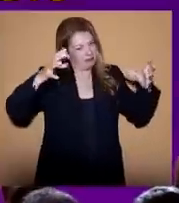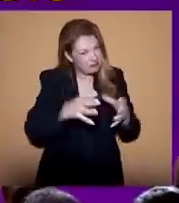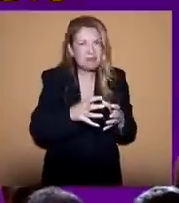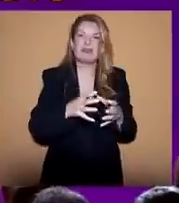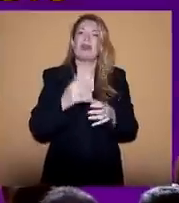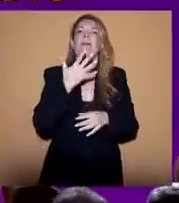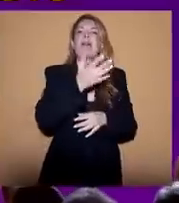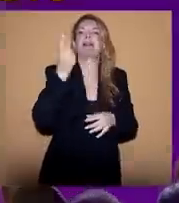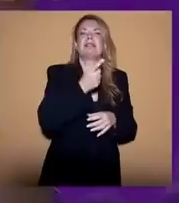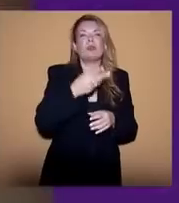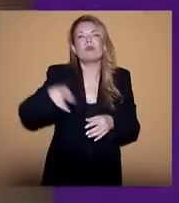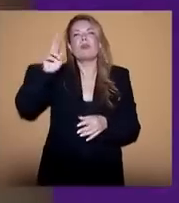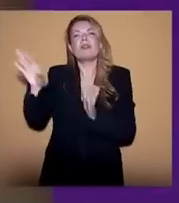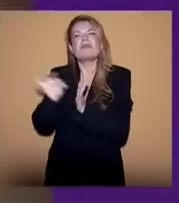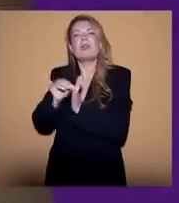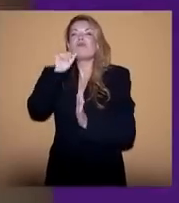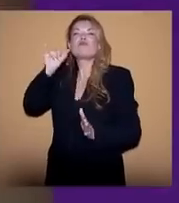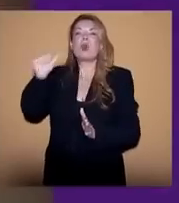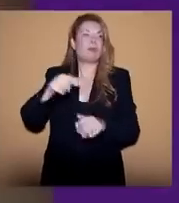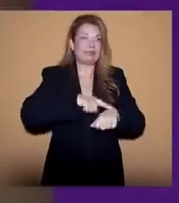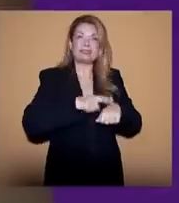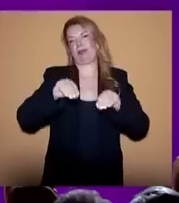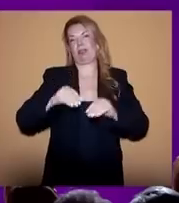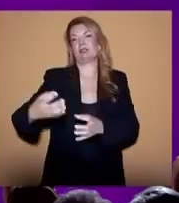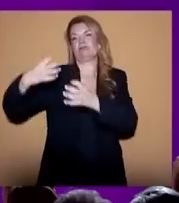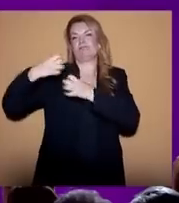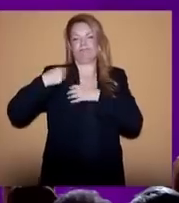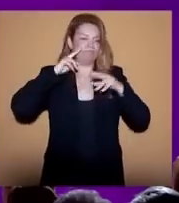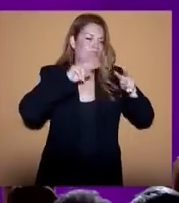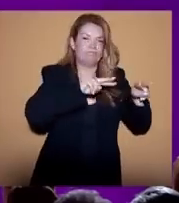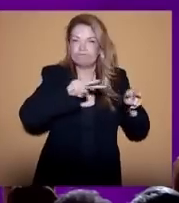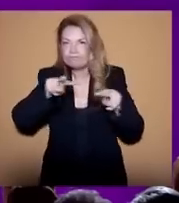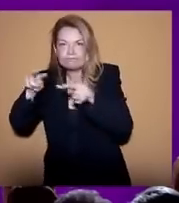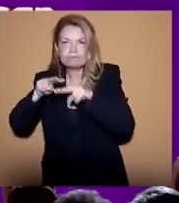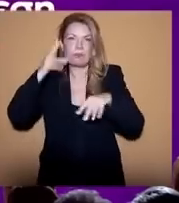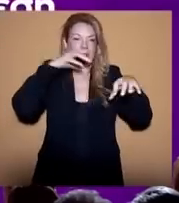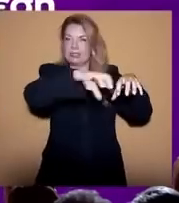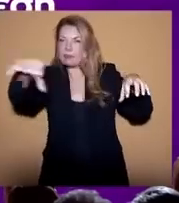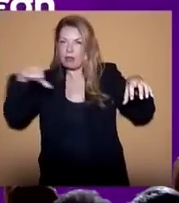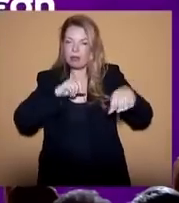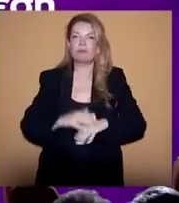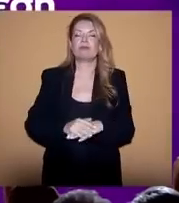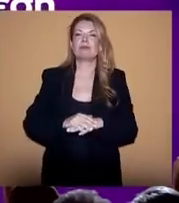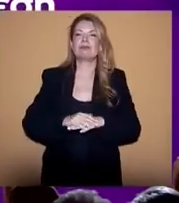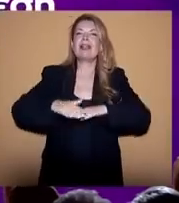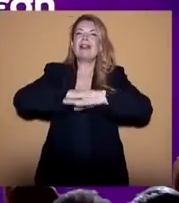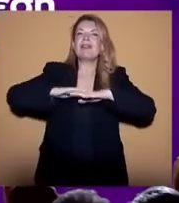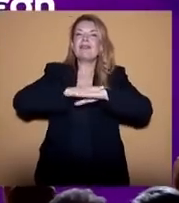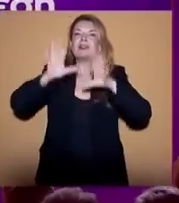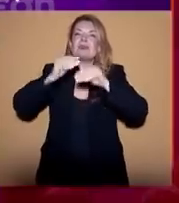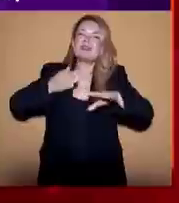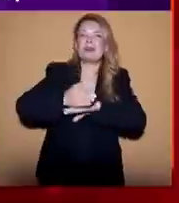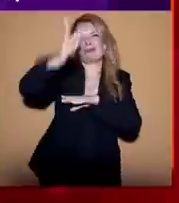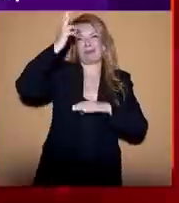των μόνιμων από 30% που είναι σήμερα. Καταργούμε την ελάχιστη βάση εισαγωγής για